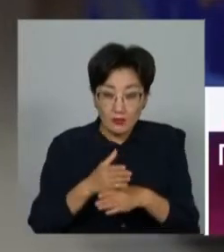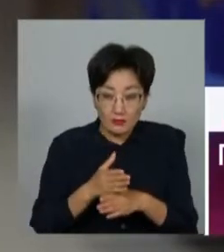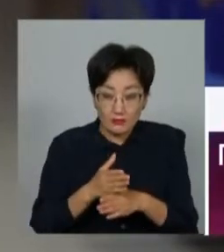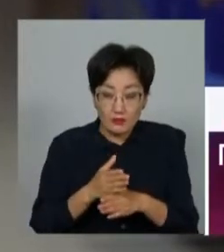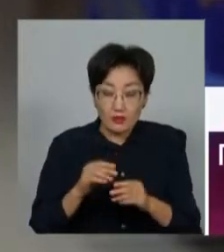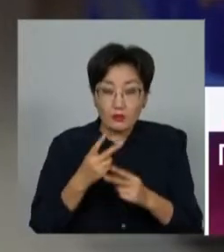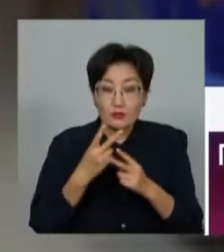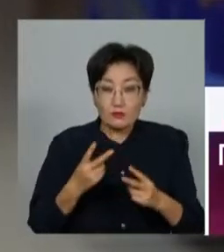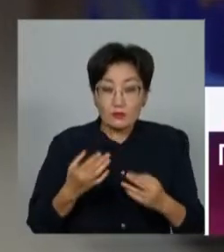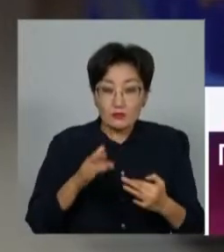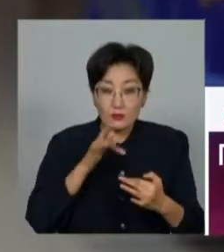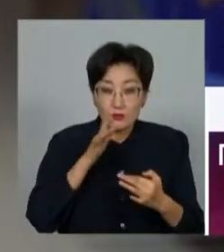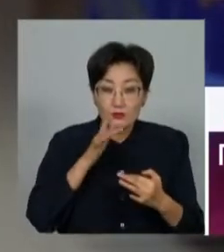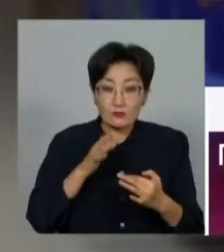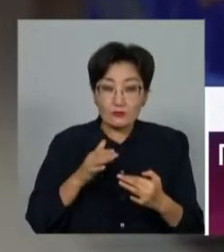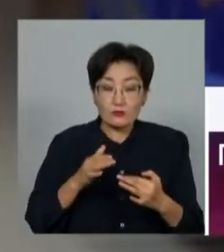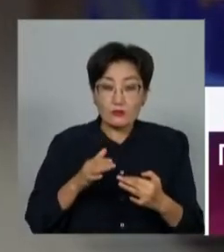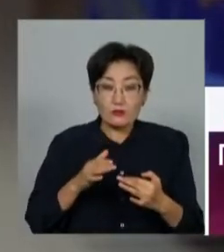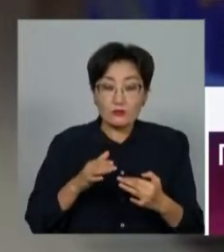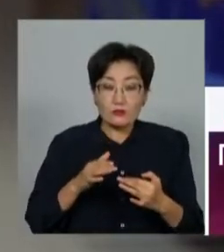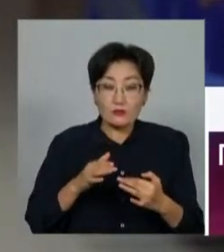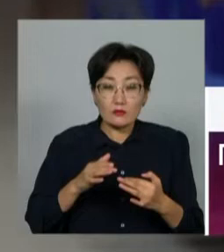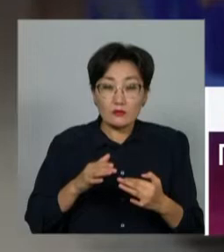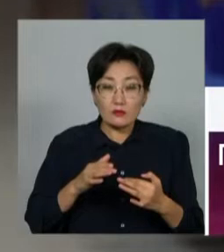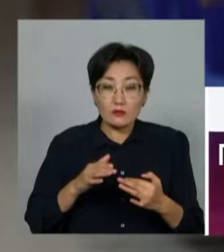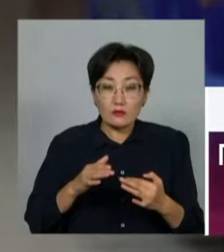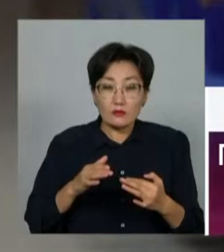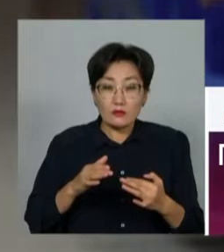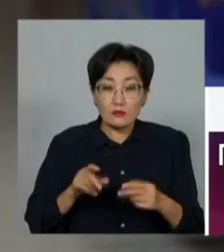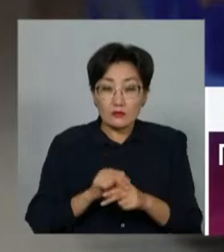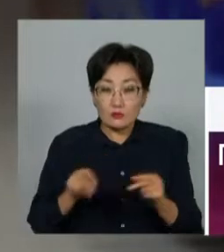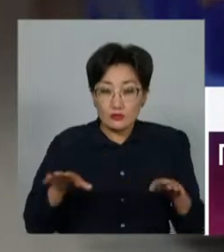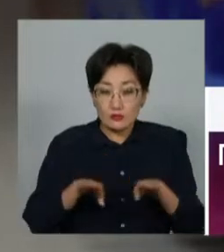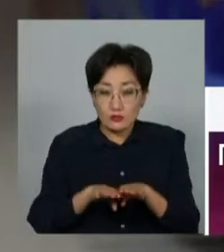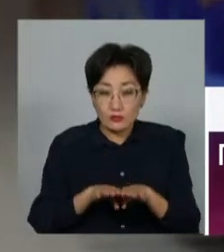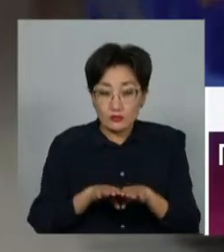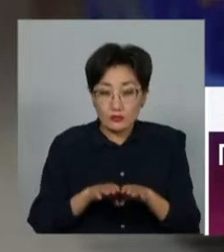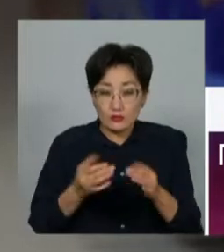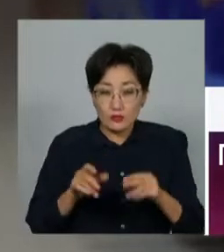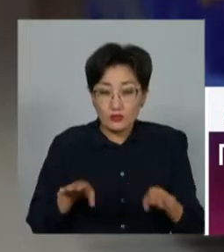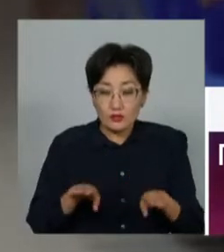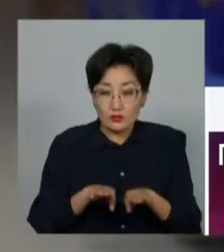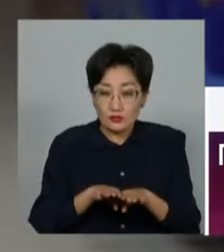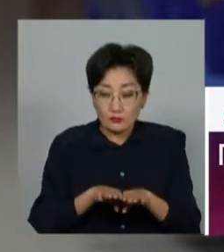Соған қарап біз қазіргі кезде деканы бірге жаптық, жауаптадық. Қазір декада жұмыс істемейді.